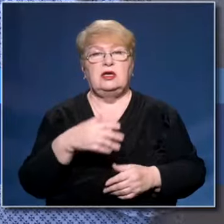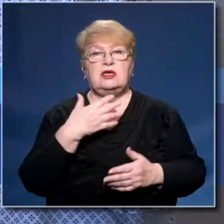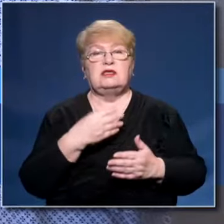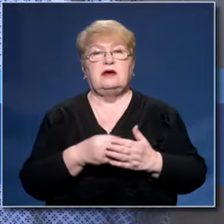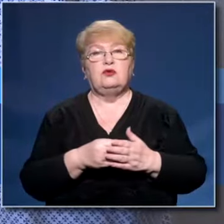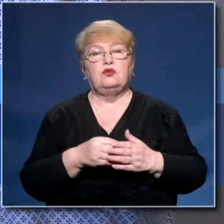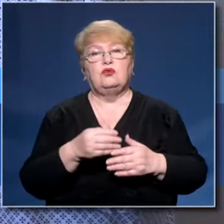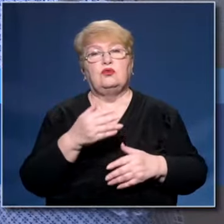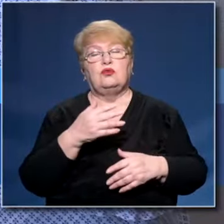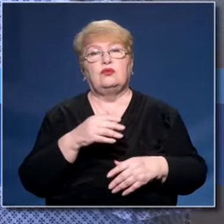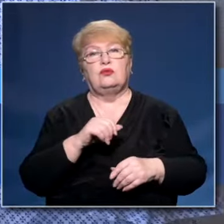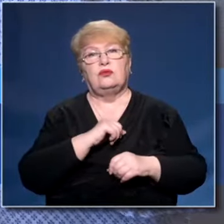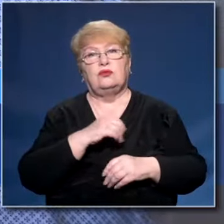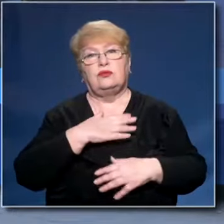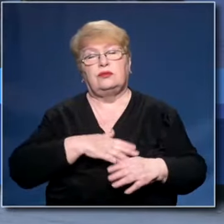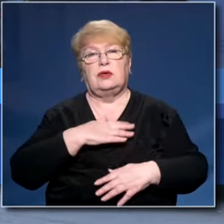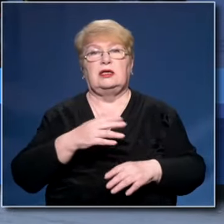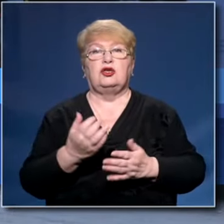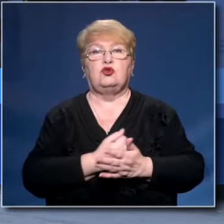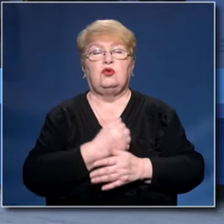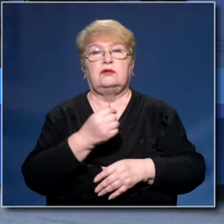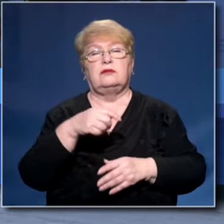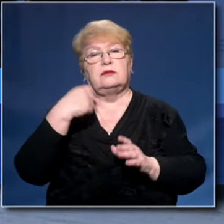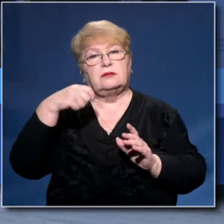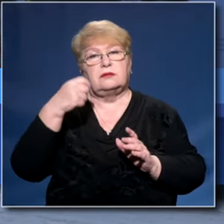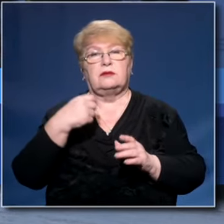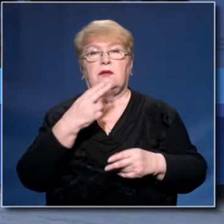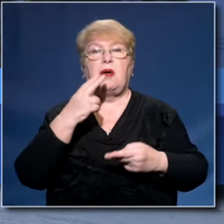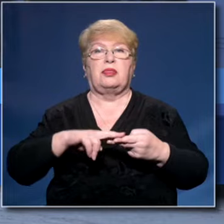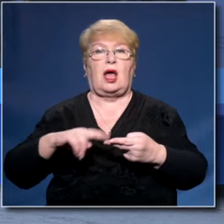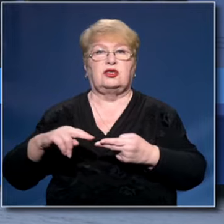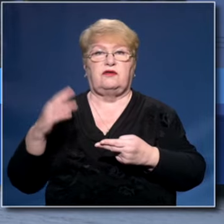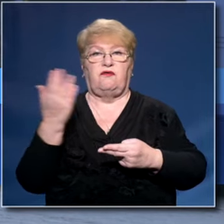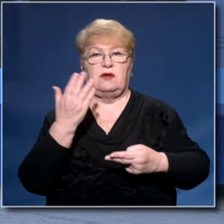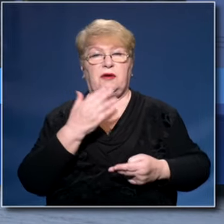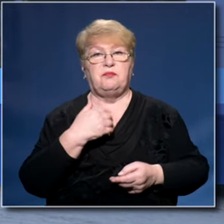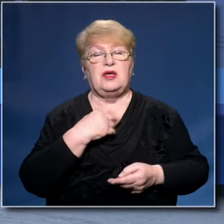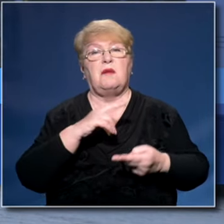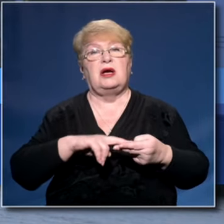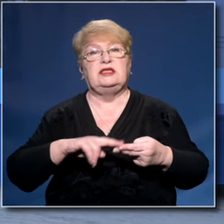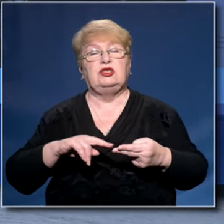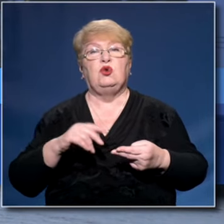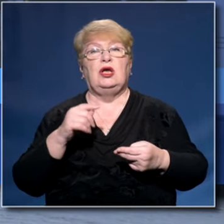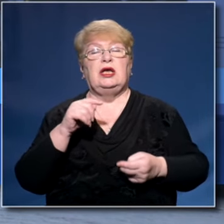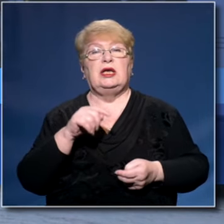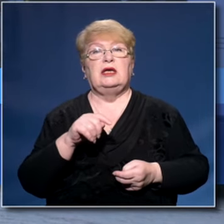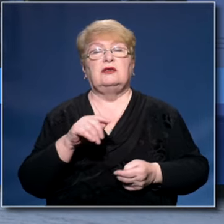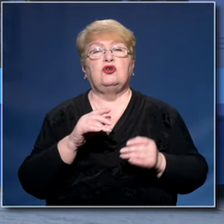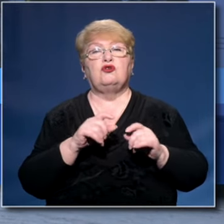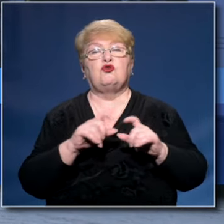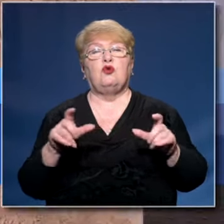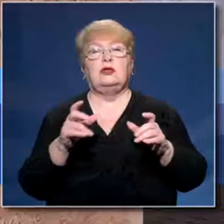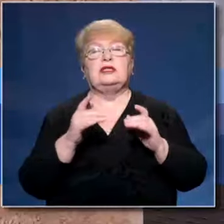свою отдушину нашёл в видеомонтаже в планах развиваться и даже снять фильм о собственной жизни я монтирую я вот именно